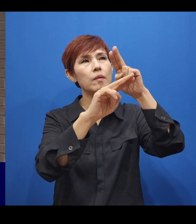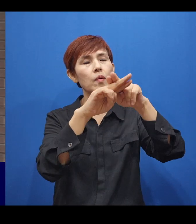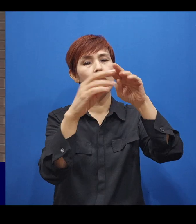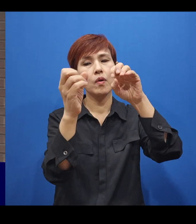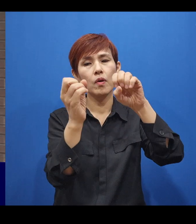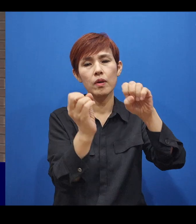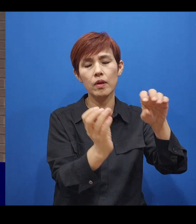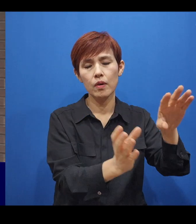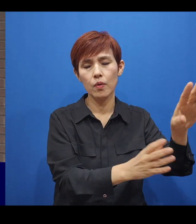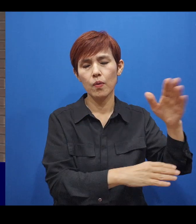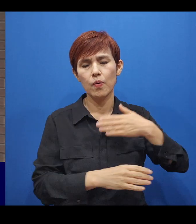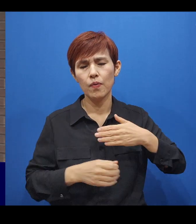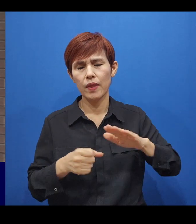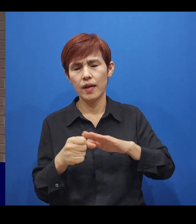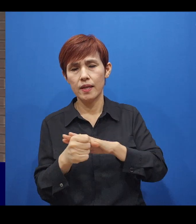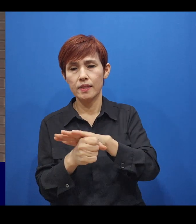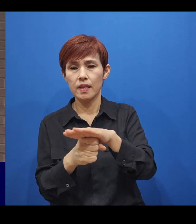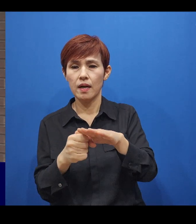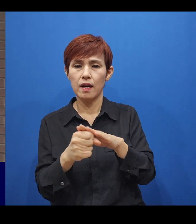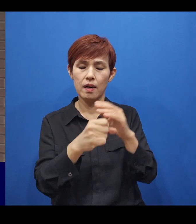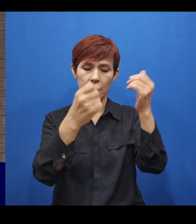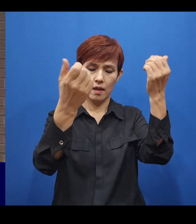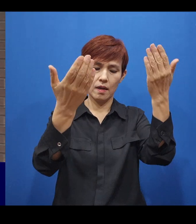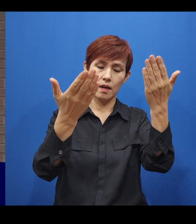보좌 버리고 날